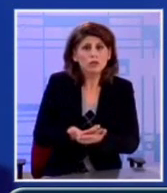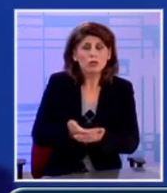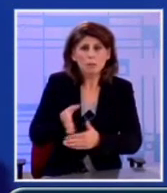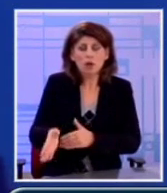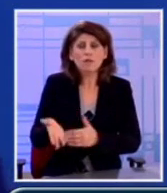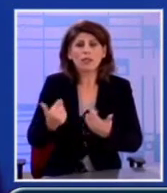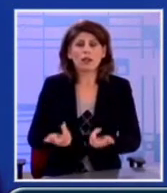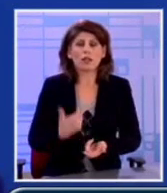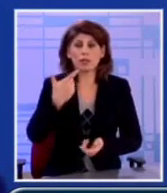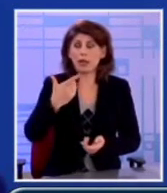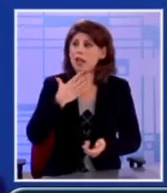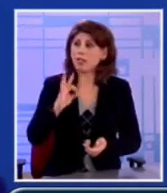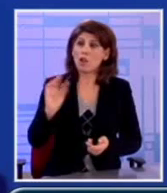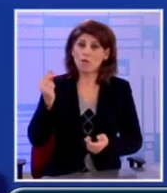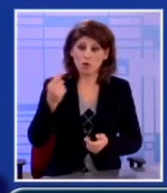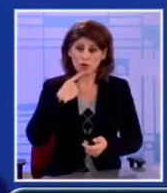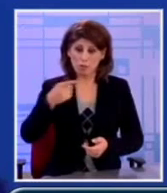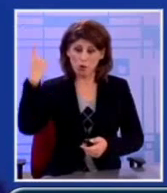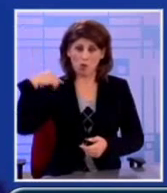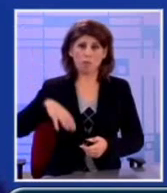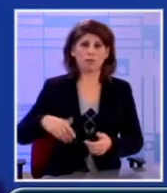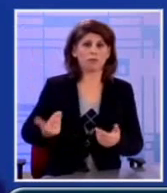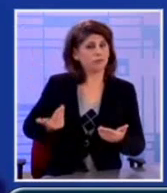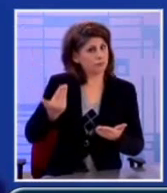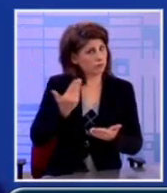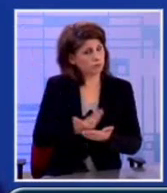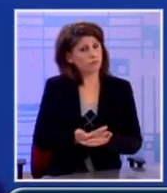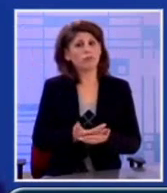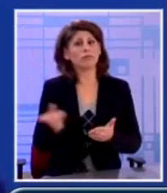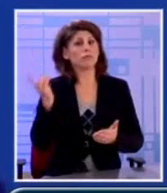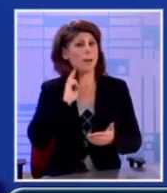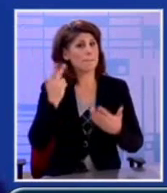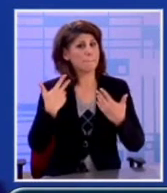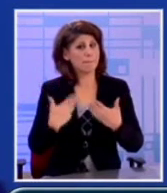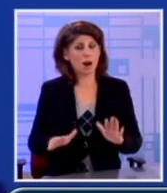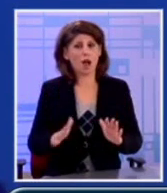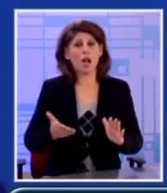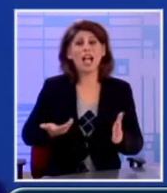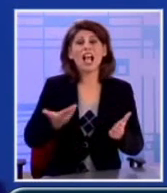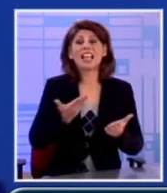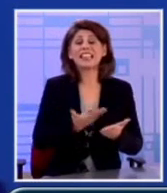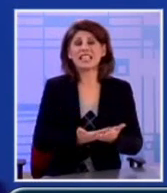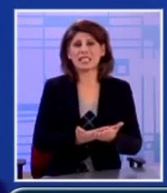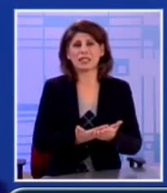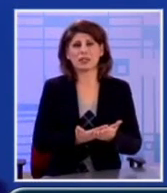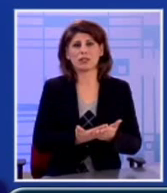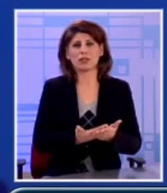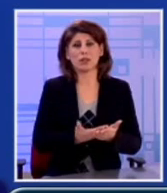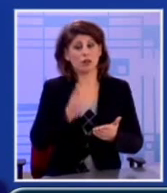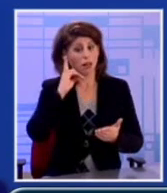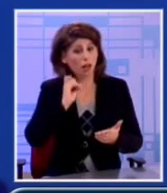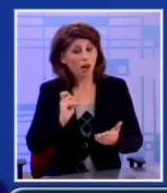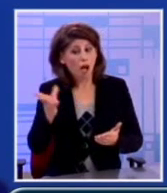Ως βουλευτής στην προηγούμενη περίοδο είχα υποβάλει και έχουν πρωτοκολληθεί αιτήσεις για λήψη